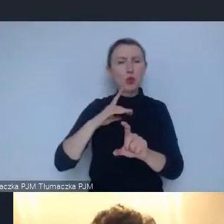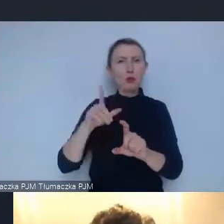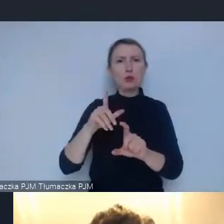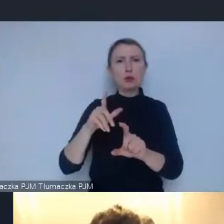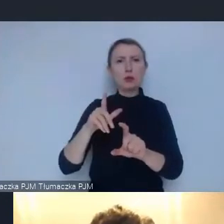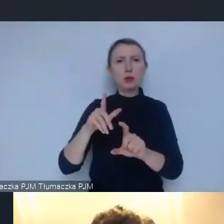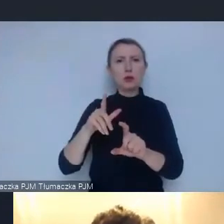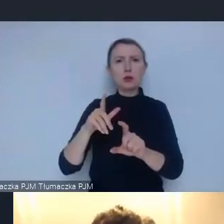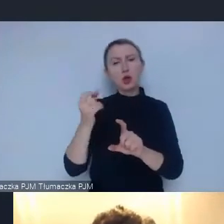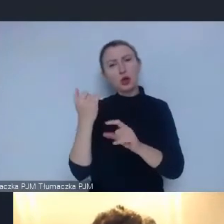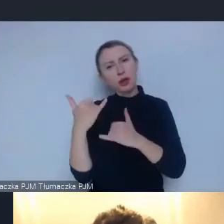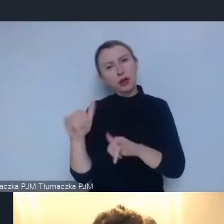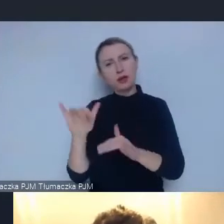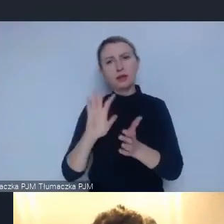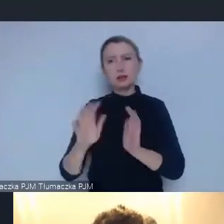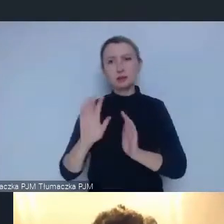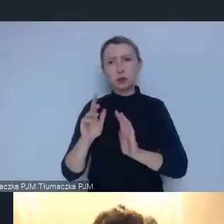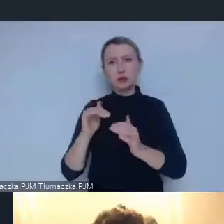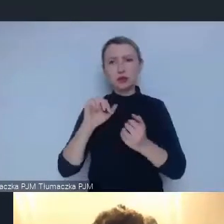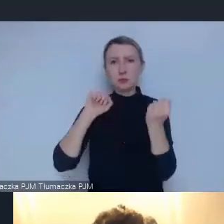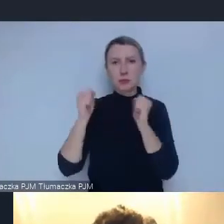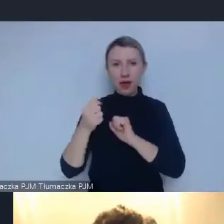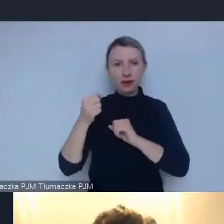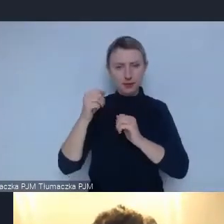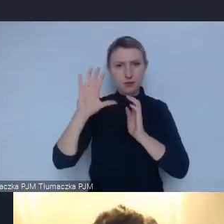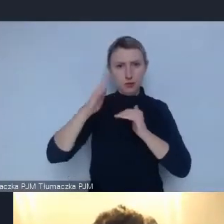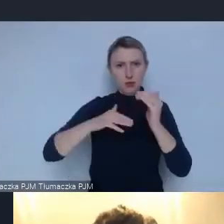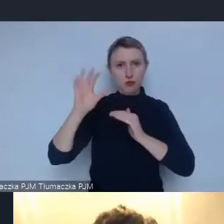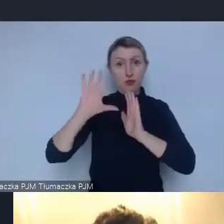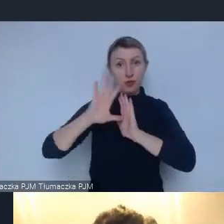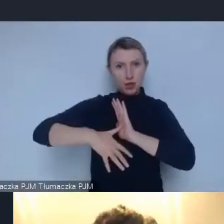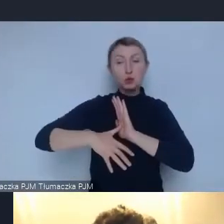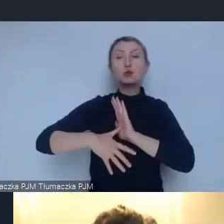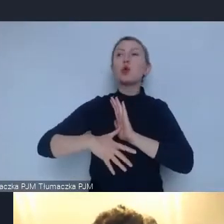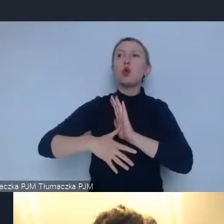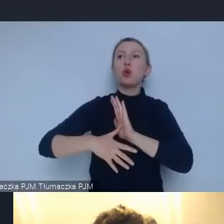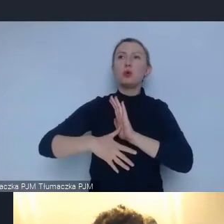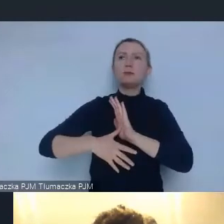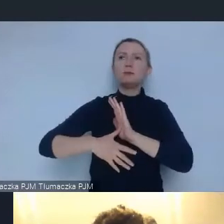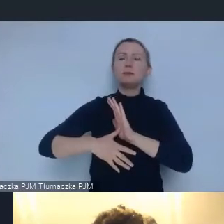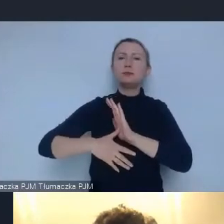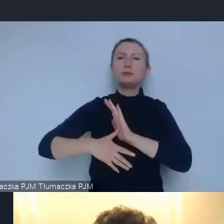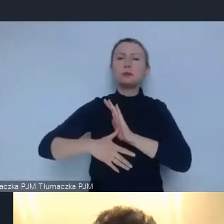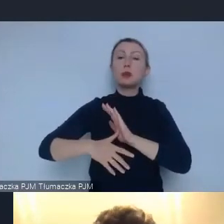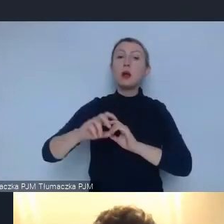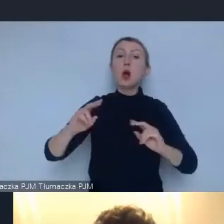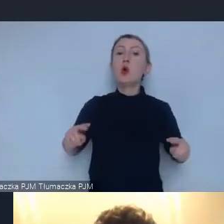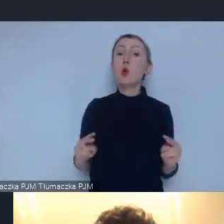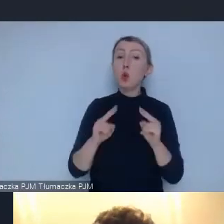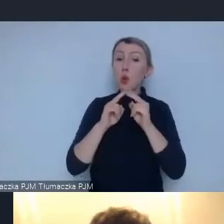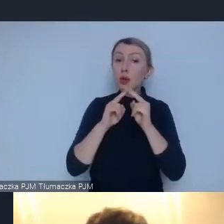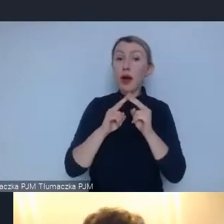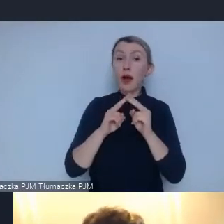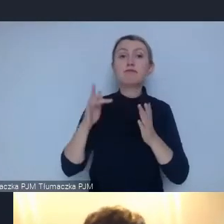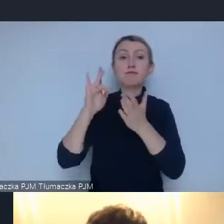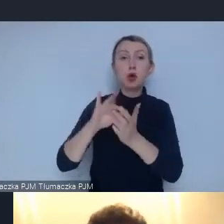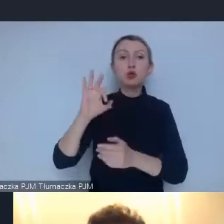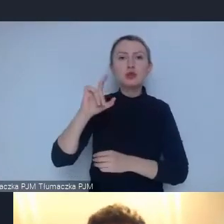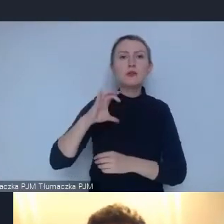sposób przebudowę miasta, ponieważ huta w Ostrowcu była zlokalizowana w centrum